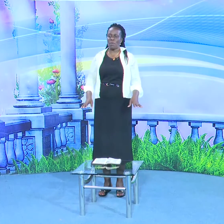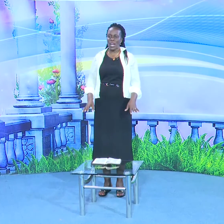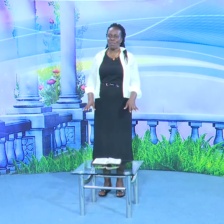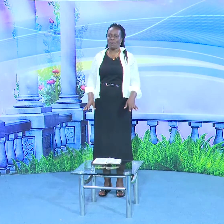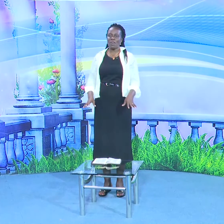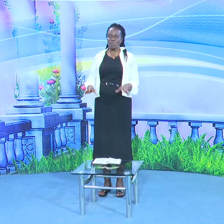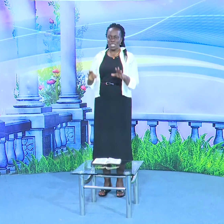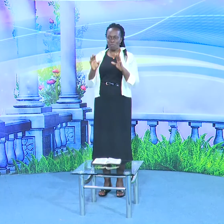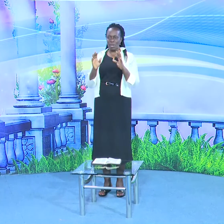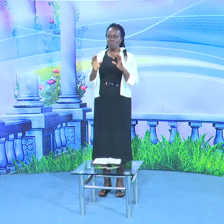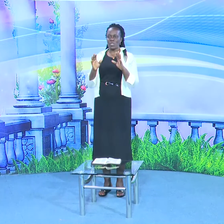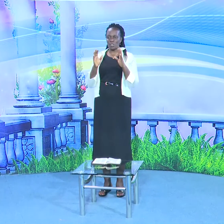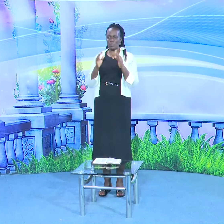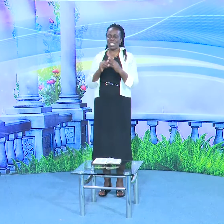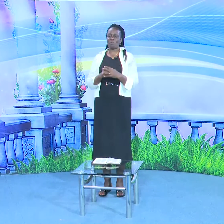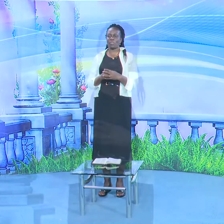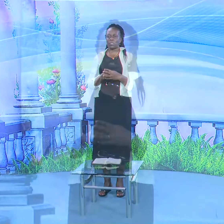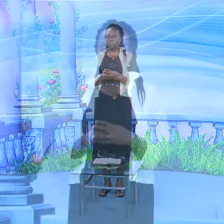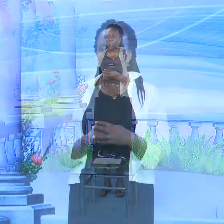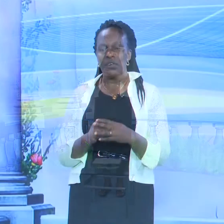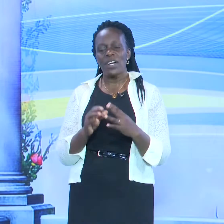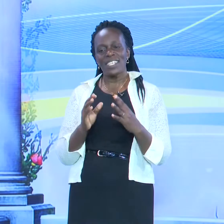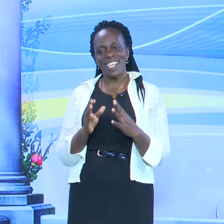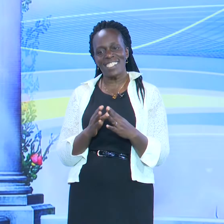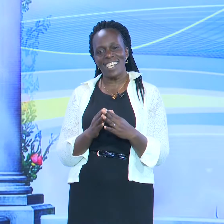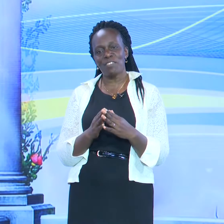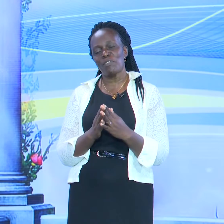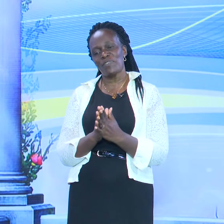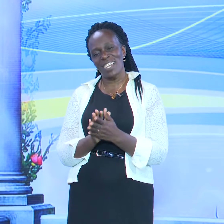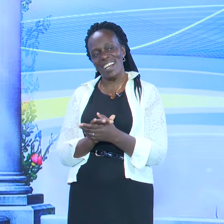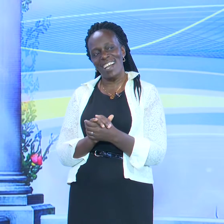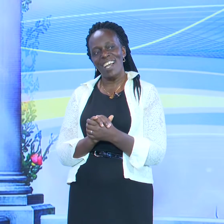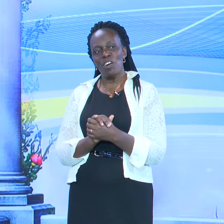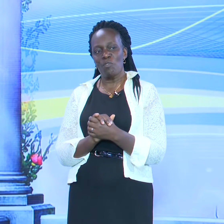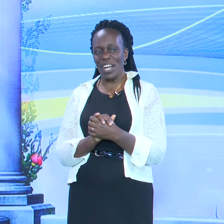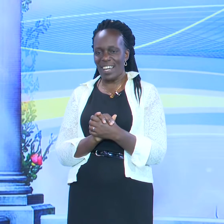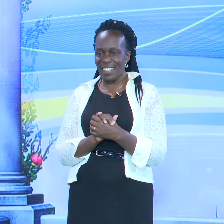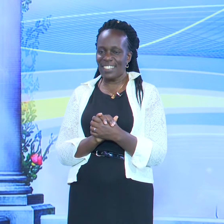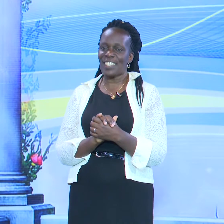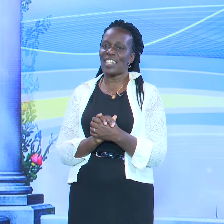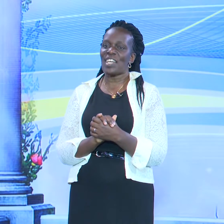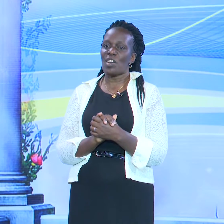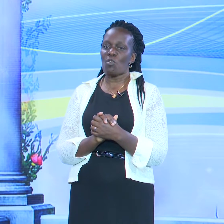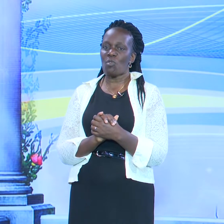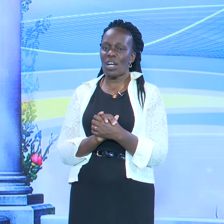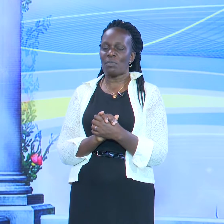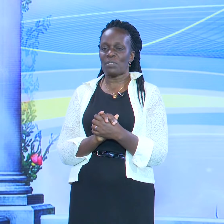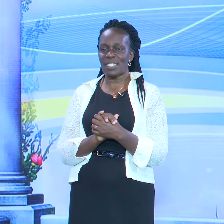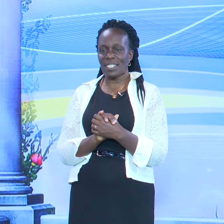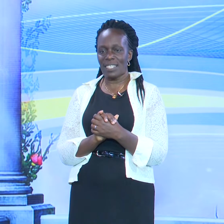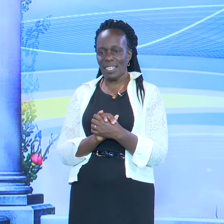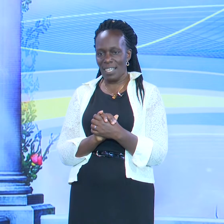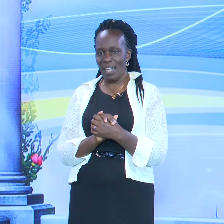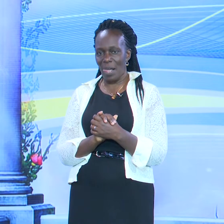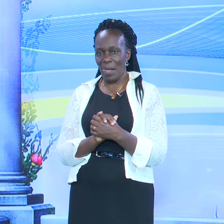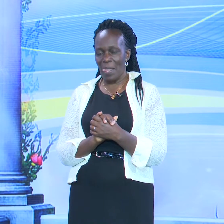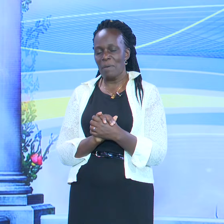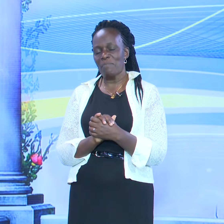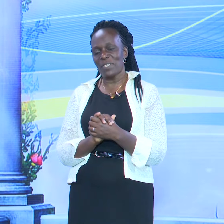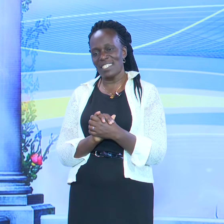wema wako kwa sababu unatupenda kama watoto wako. Sasa tumefika wakati wa